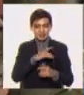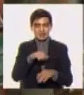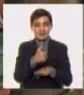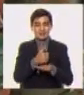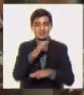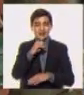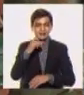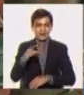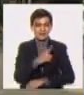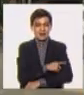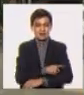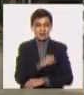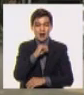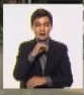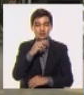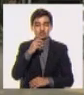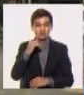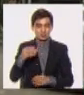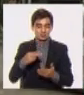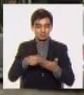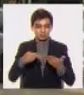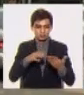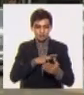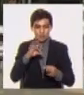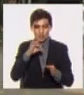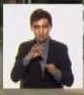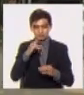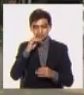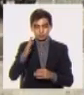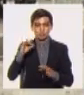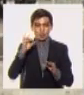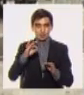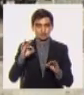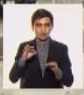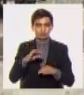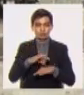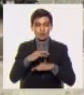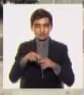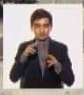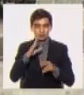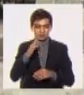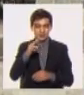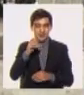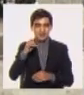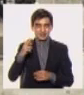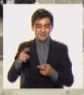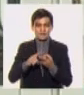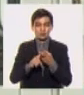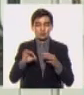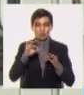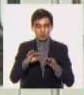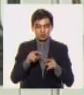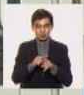врач Айжан Исмагамбетова подписала постановление о дальнейшем усилении мер по предупреждению заболеваний коронавирусной инфекцией